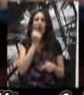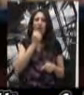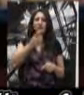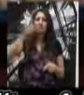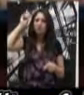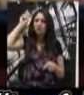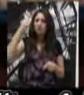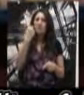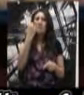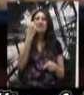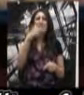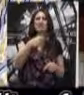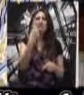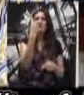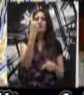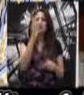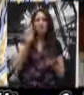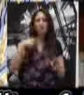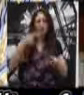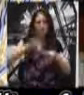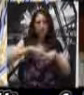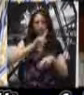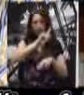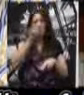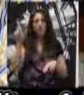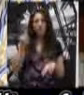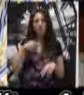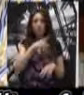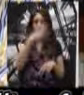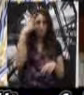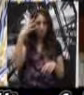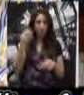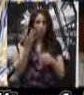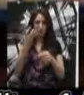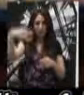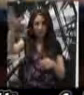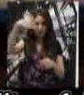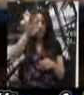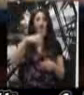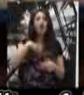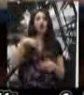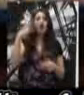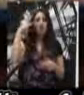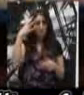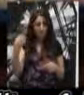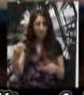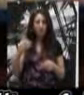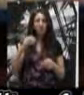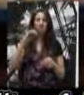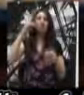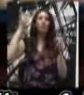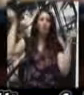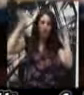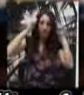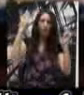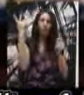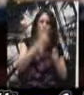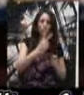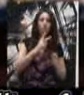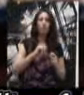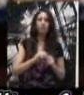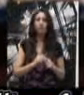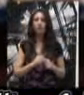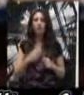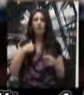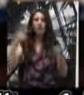حياتي. ولا انت سعيده انك انت سطرتي ولادك او بناتك او ستيهم؟ انا سعيده وندمانه في نفس الوقت على اللي انا فيه، وبندم